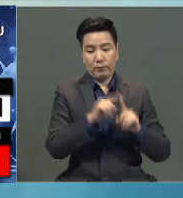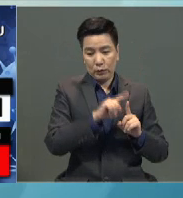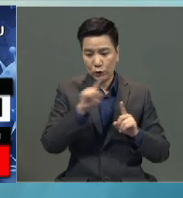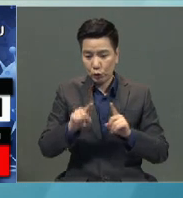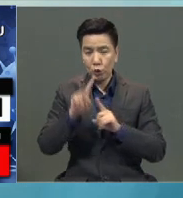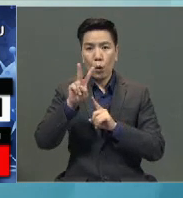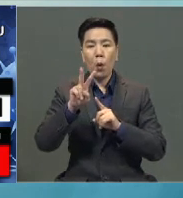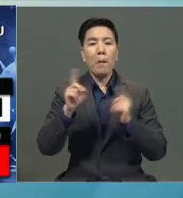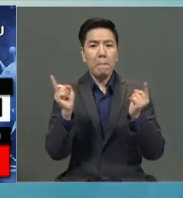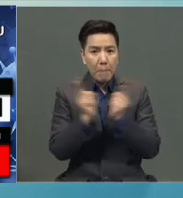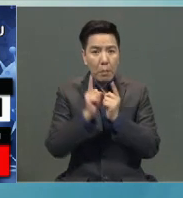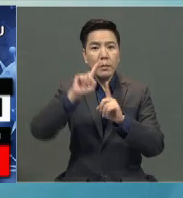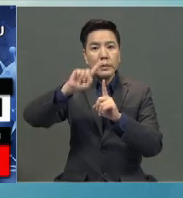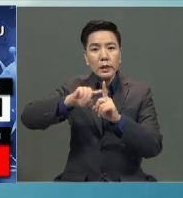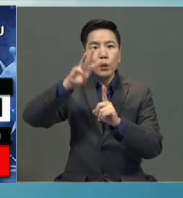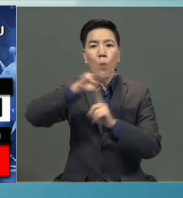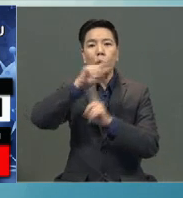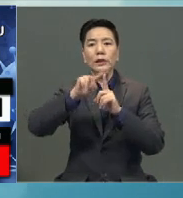รายเนี้ยเช่นเดียวกันตรวจครั้งแรกไม่เจอนะครับมาเจอในครั้งที่สองก็ตรวจในวันเดียวกันครับ2